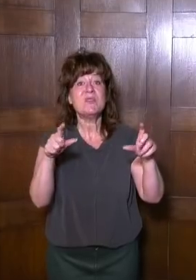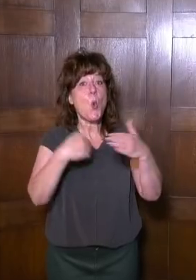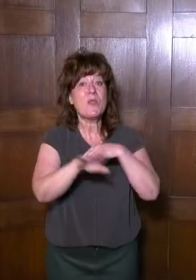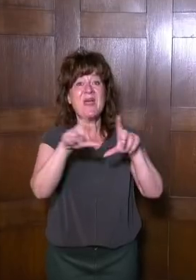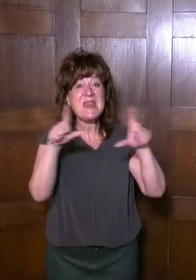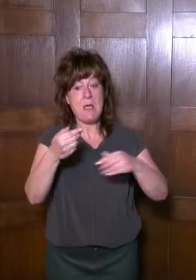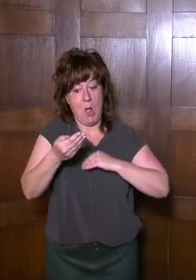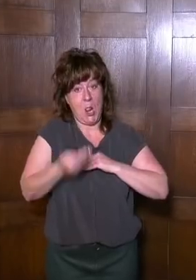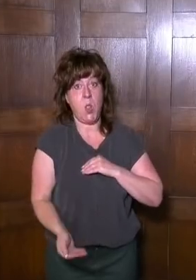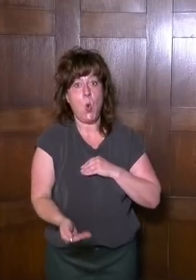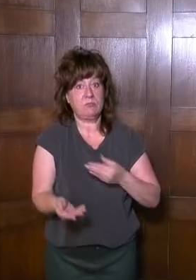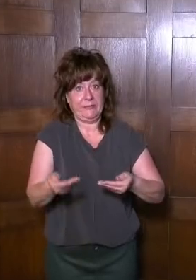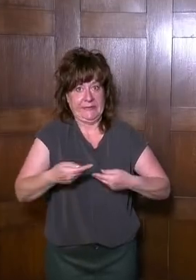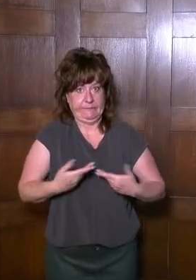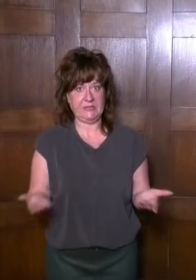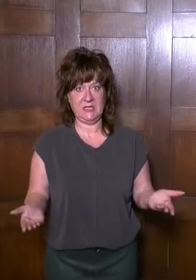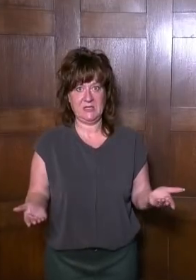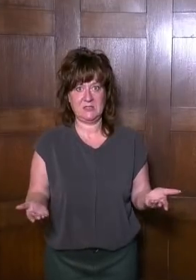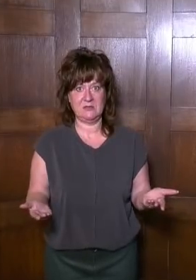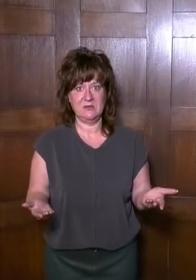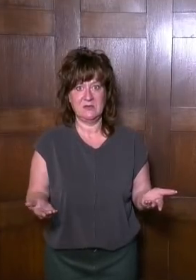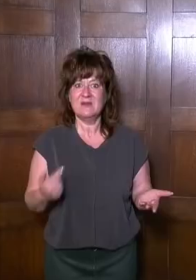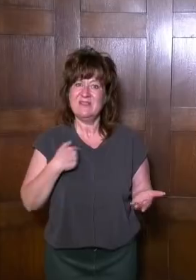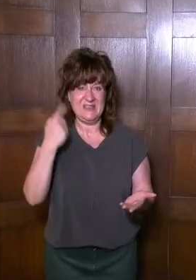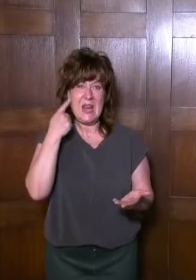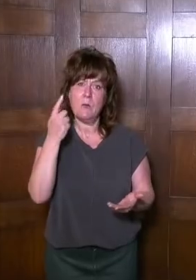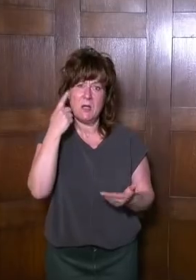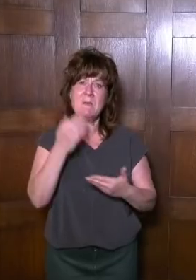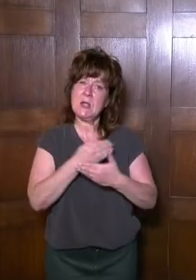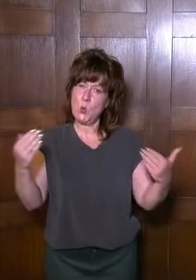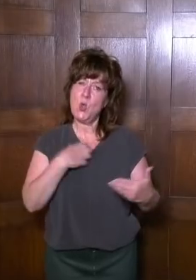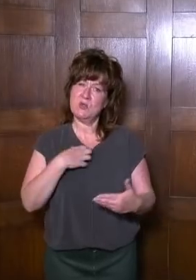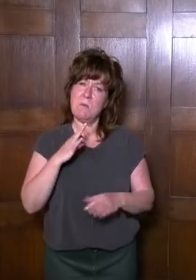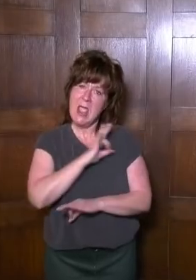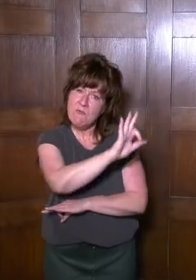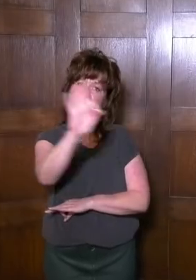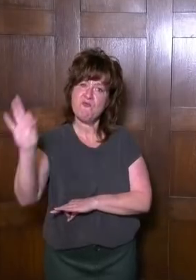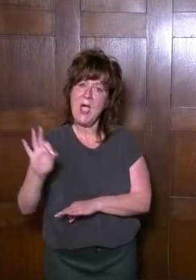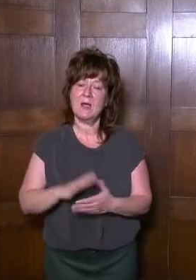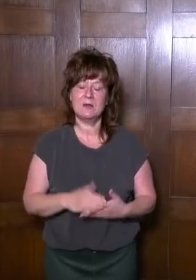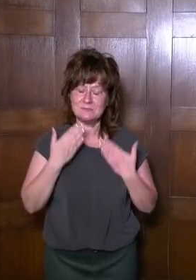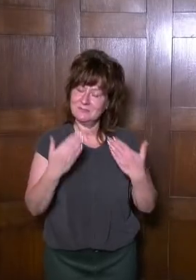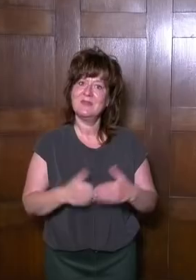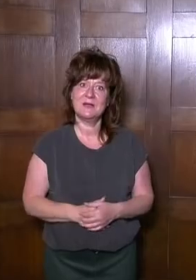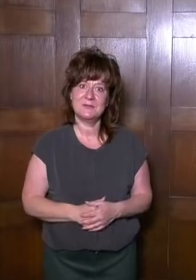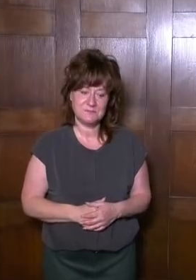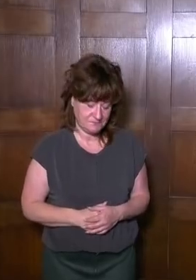irgendwo ansetzen kann. Das ist, glaube ich, gerade das größte Problem von vielen. Danke.